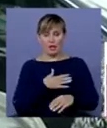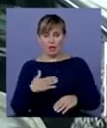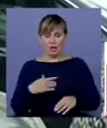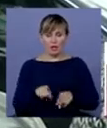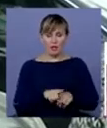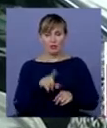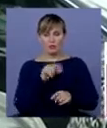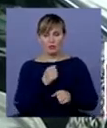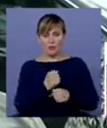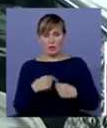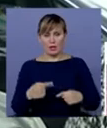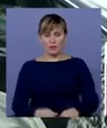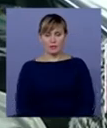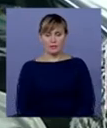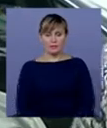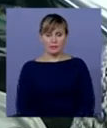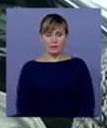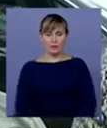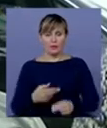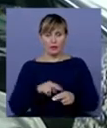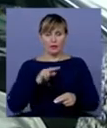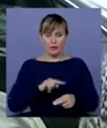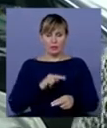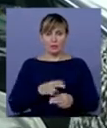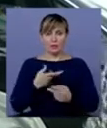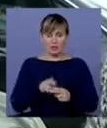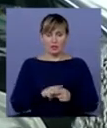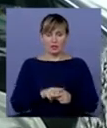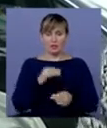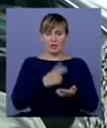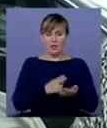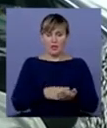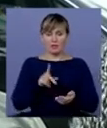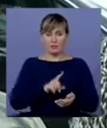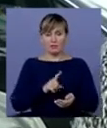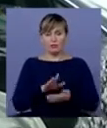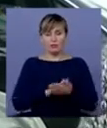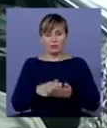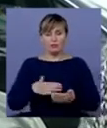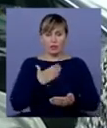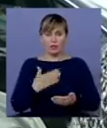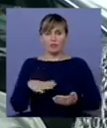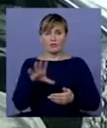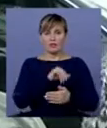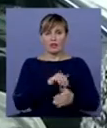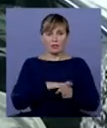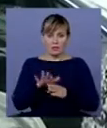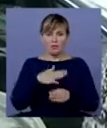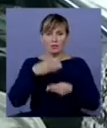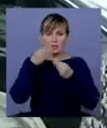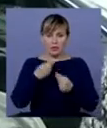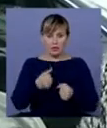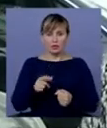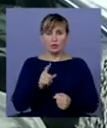пойду АСП возьму там или еще что-то. И ты вот работаешь с этими возражениями, там доказываешь, что им ничего страшного, если вы сейчас справитесь, то со временем станет